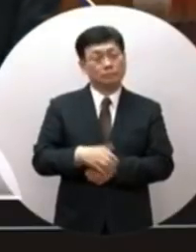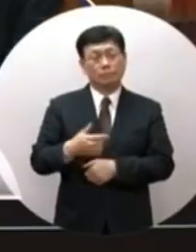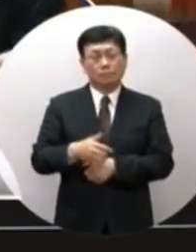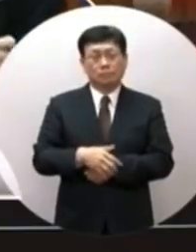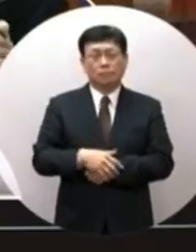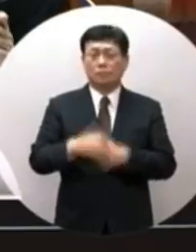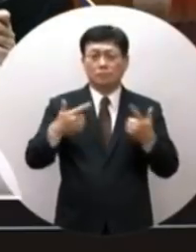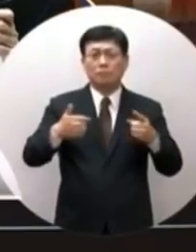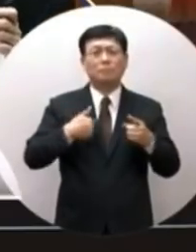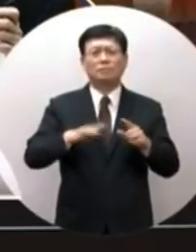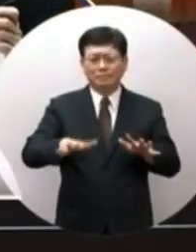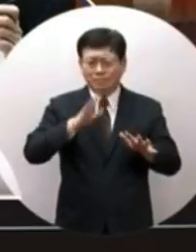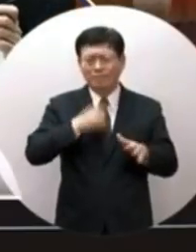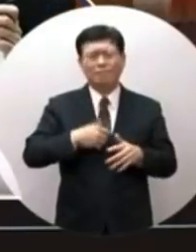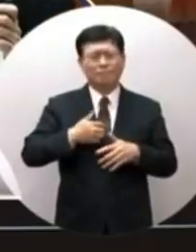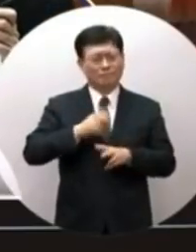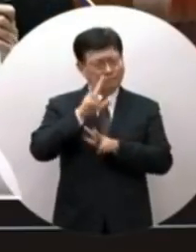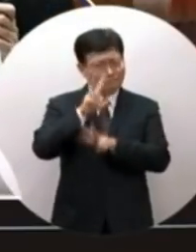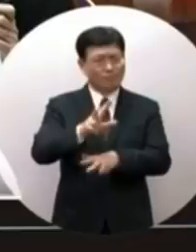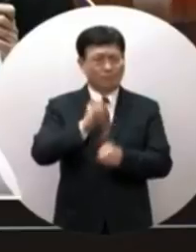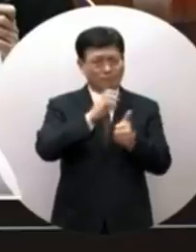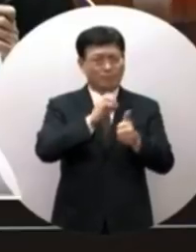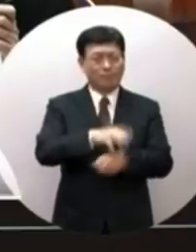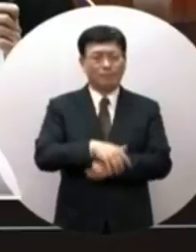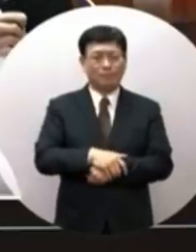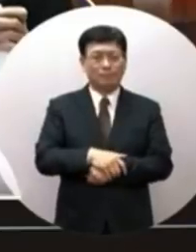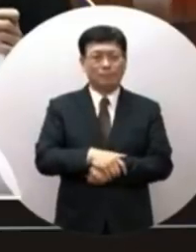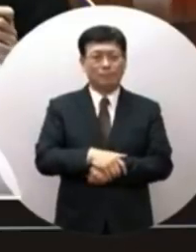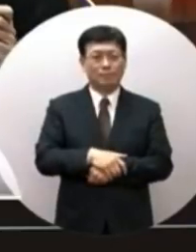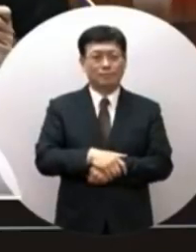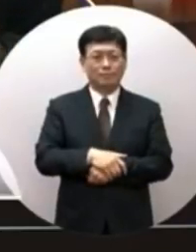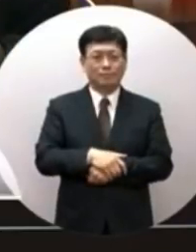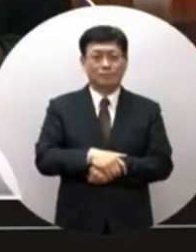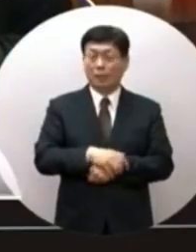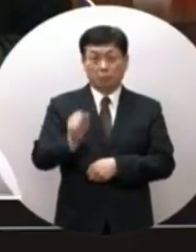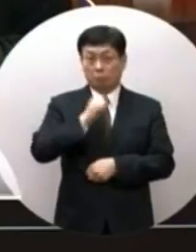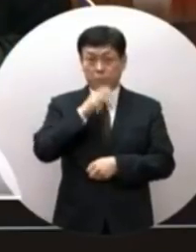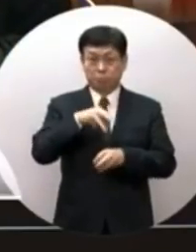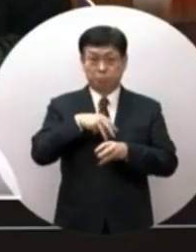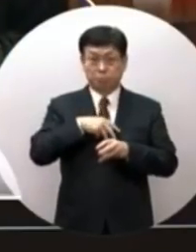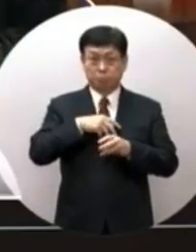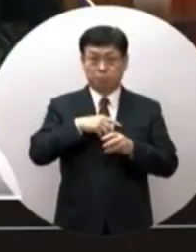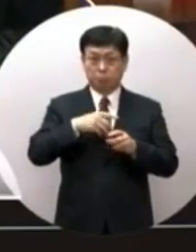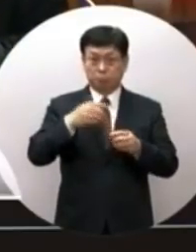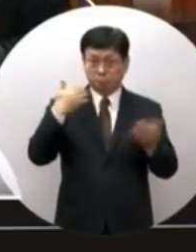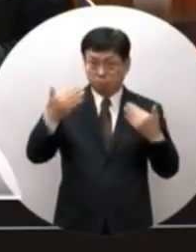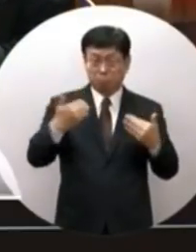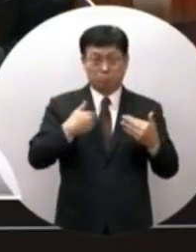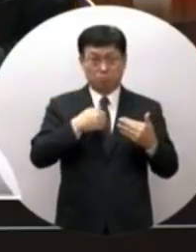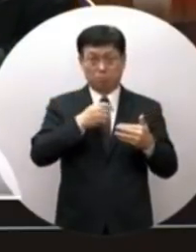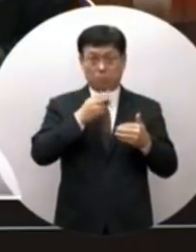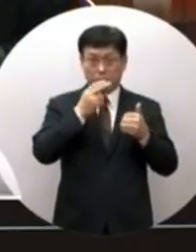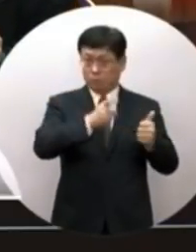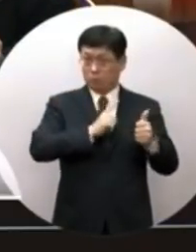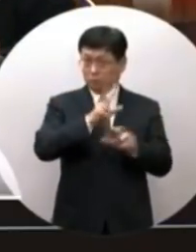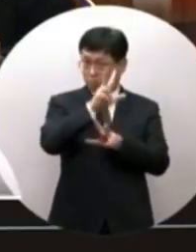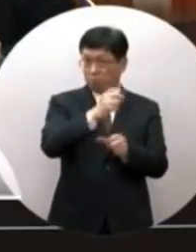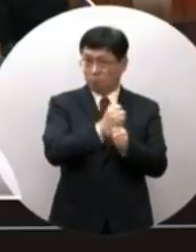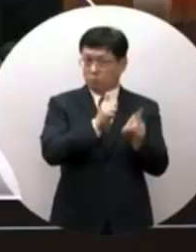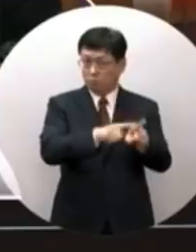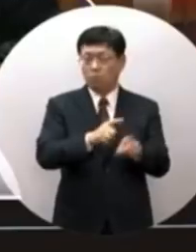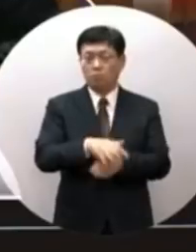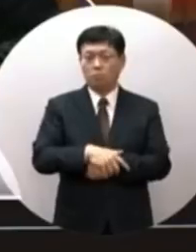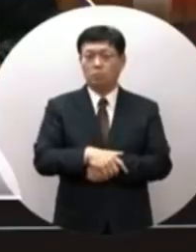我无理，我今麦是很诚意的，我来讲。在咱出兵，咱也了解情形。我就欣赏你这务实的做